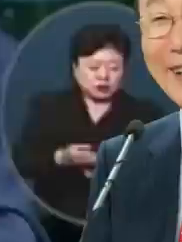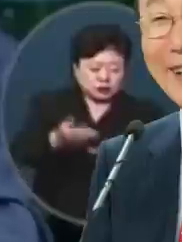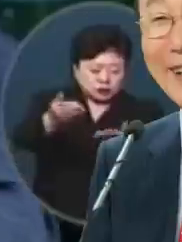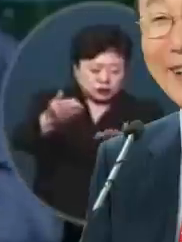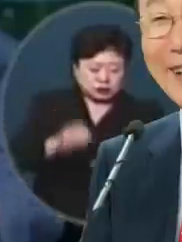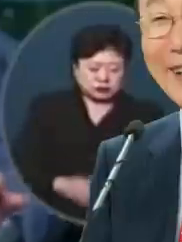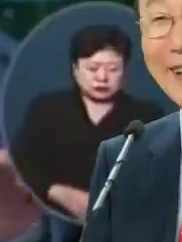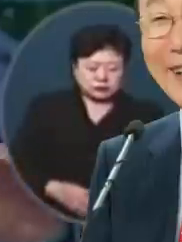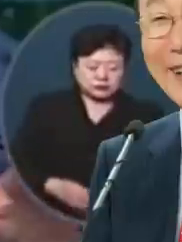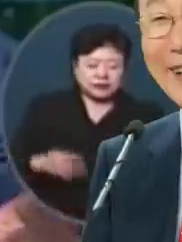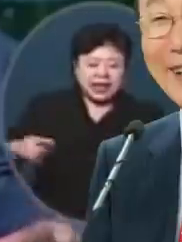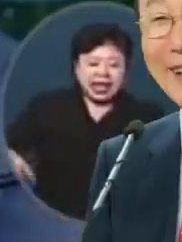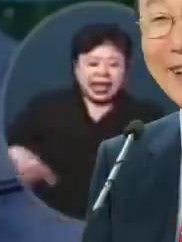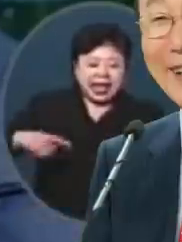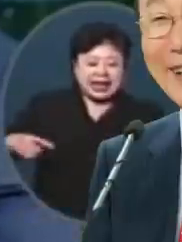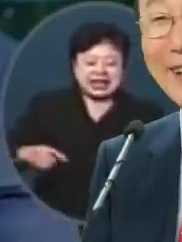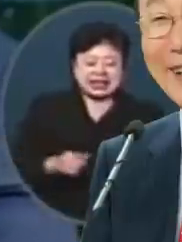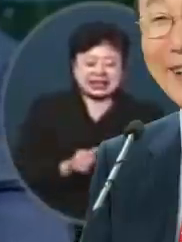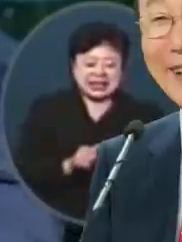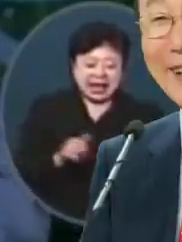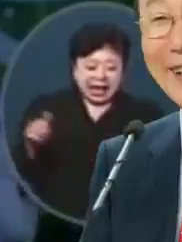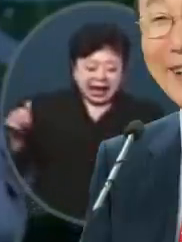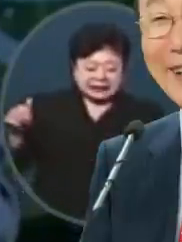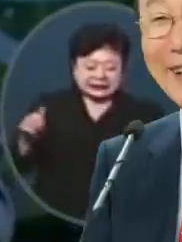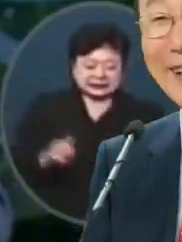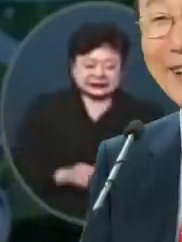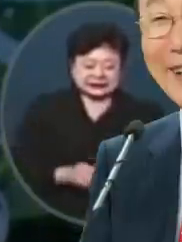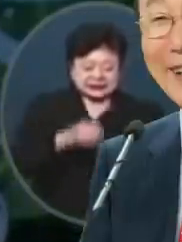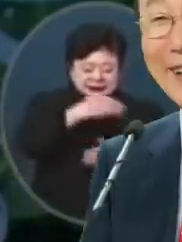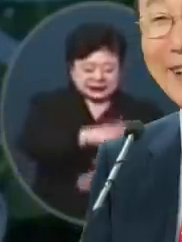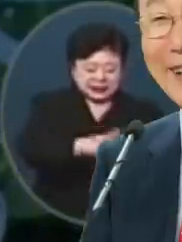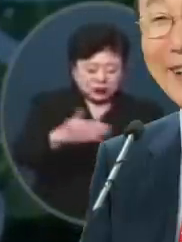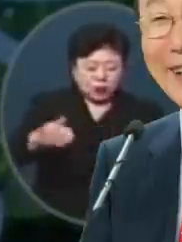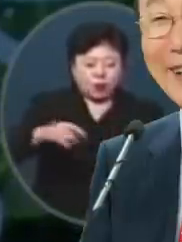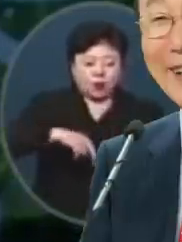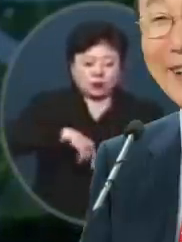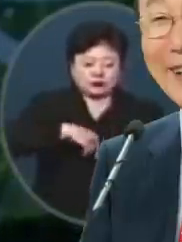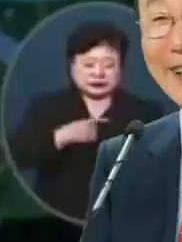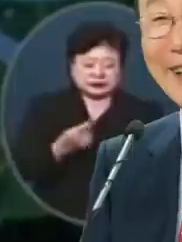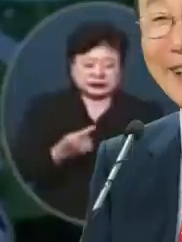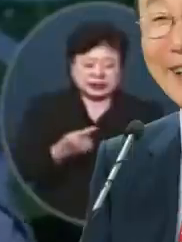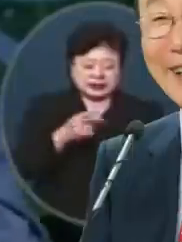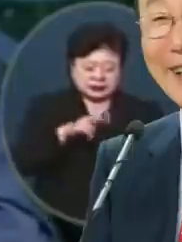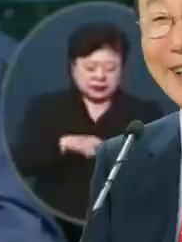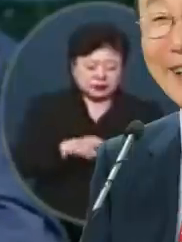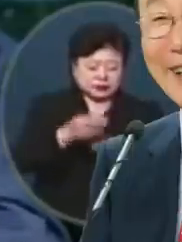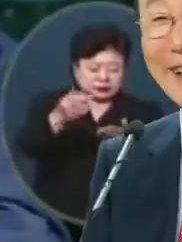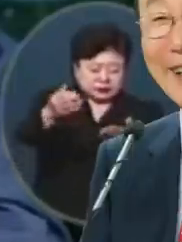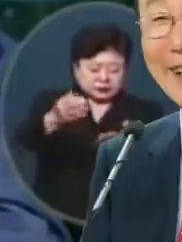엘리야는 겸허한 제단 쌓아놓고 자기 혼자 제물을